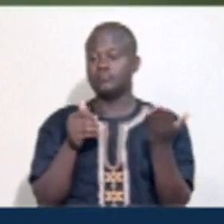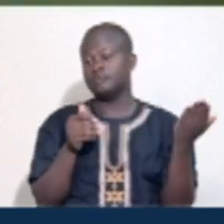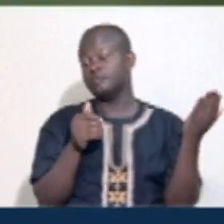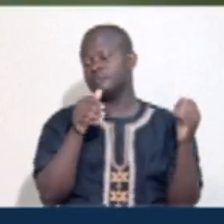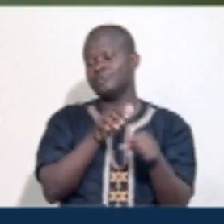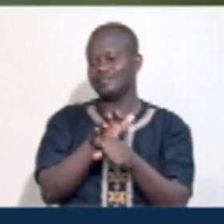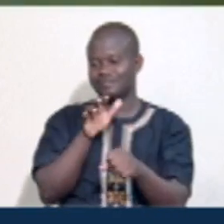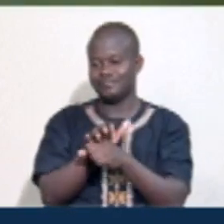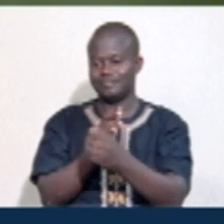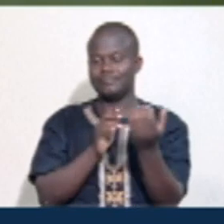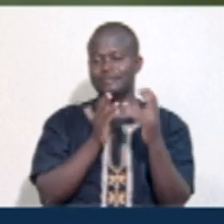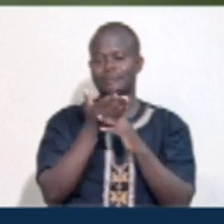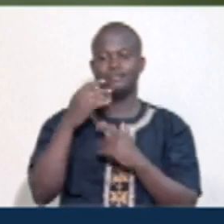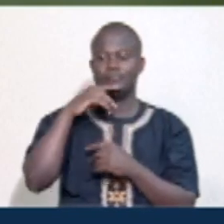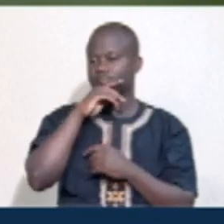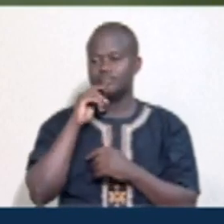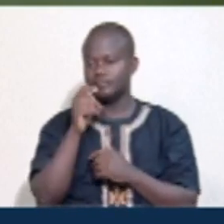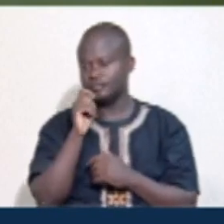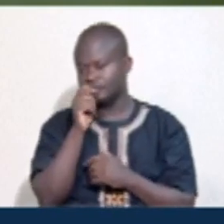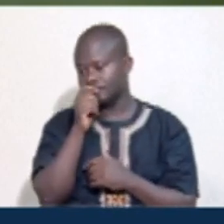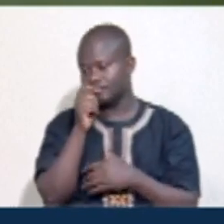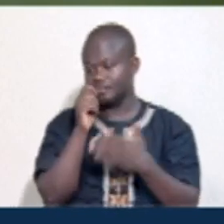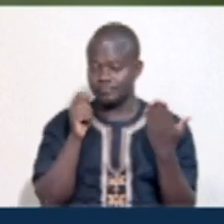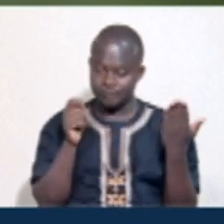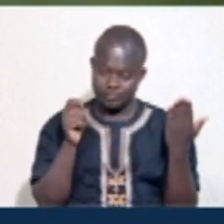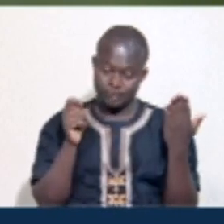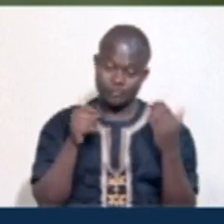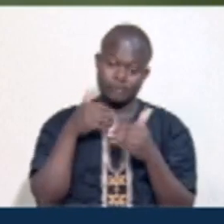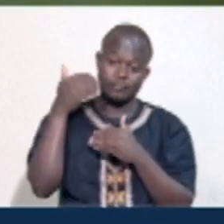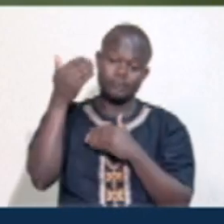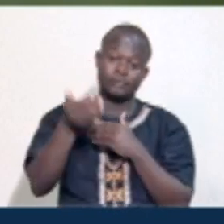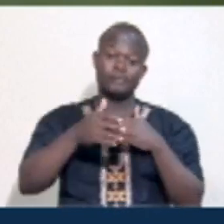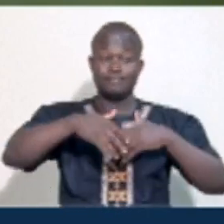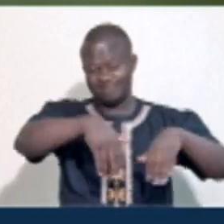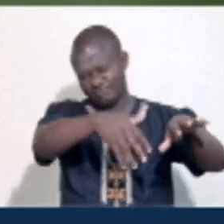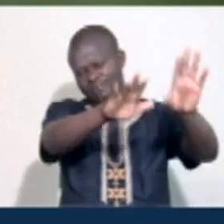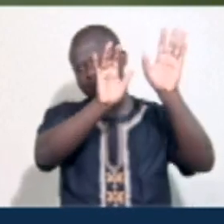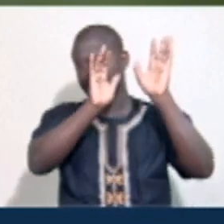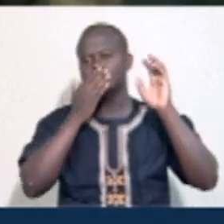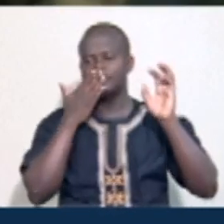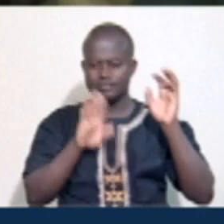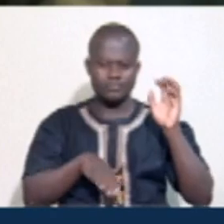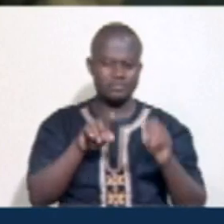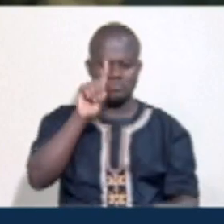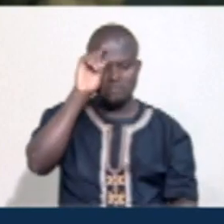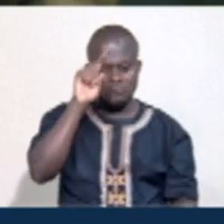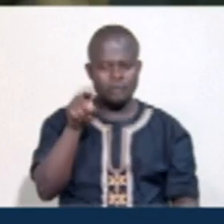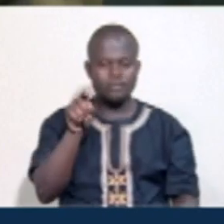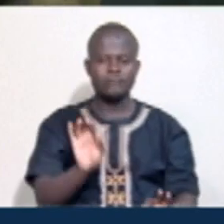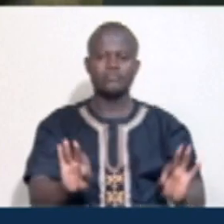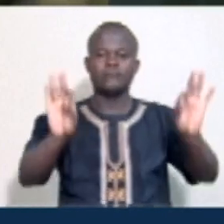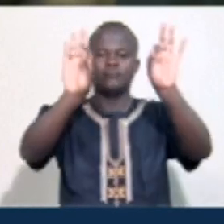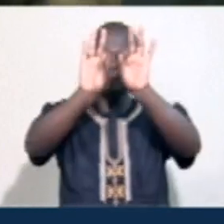iki muri mwe bajya ku mbuga nkoranyambaga bagatinyuka kwamagana ikibi. Birakwiye